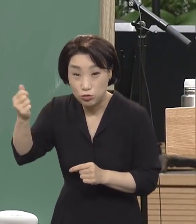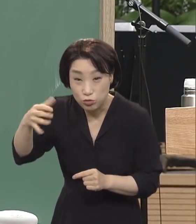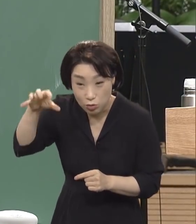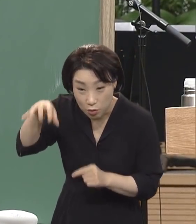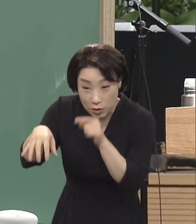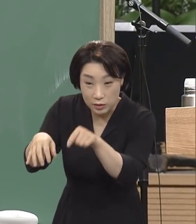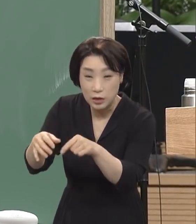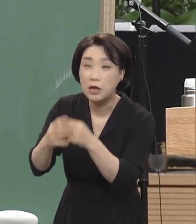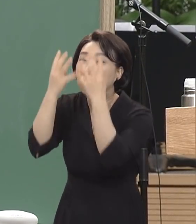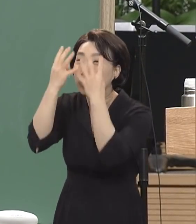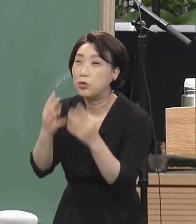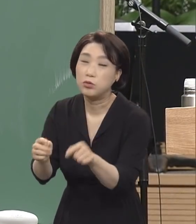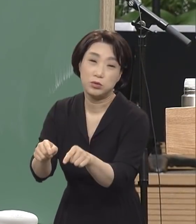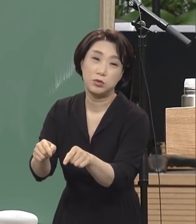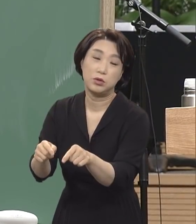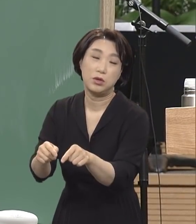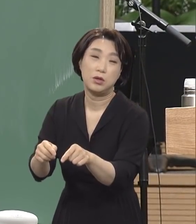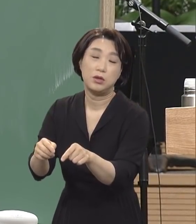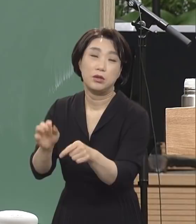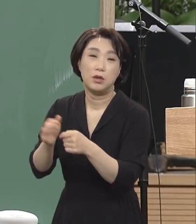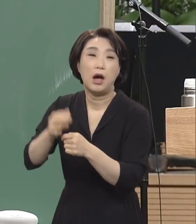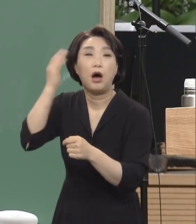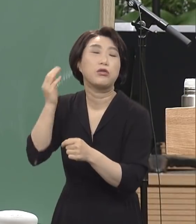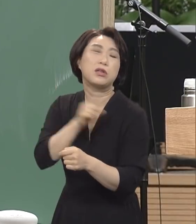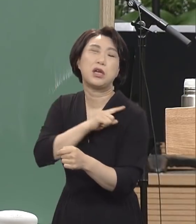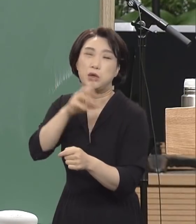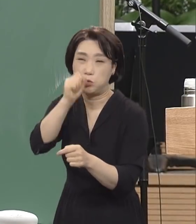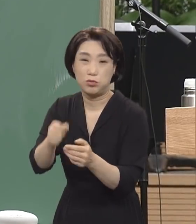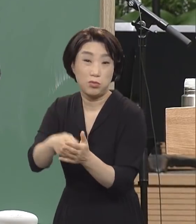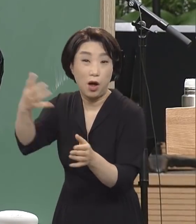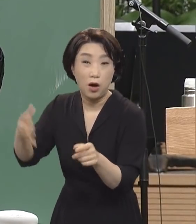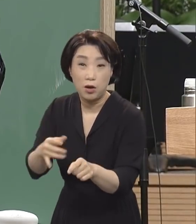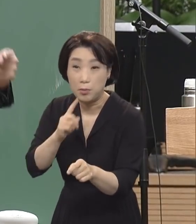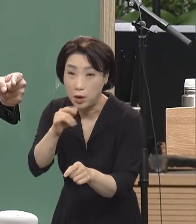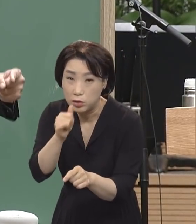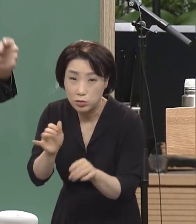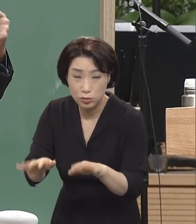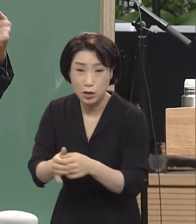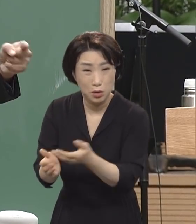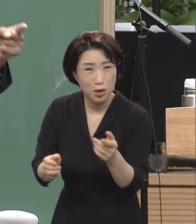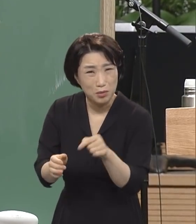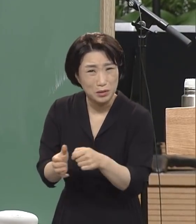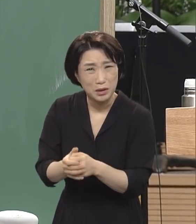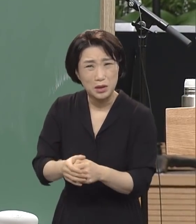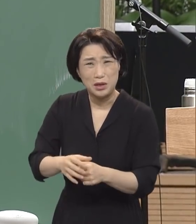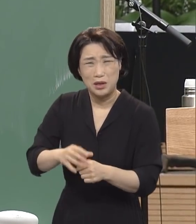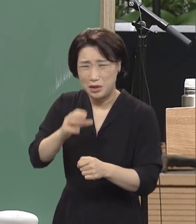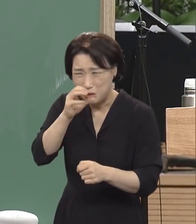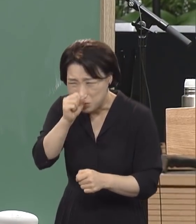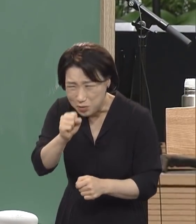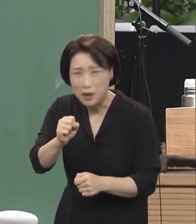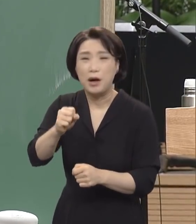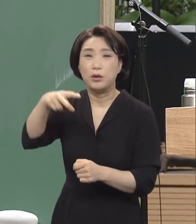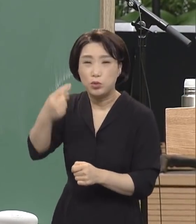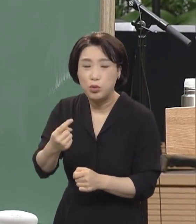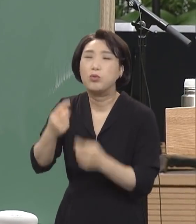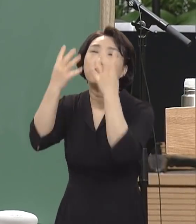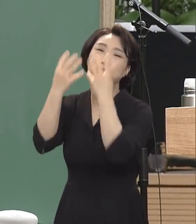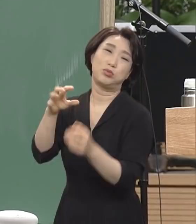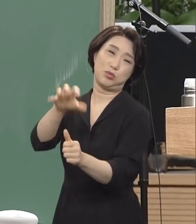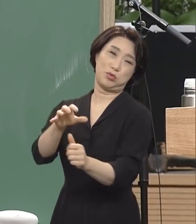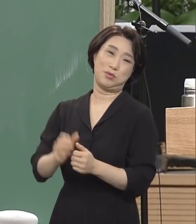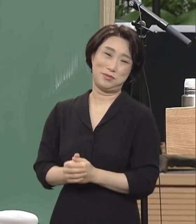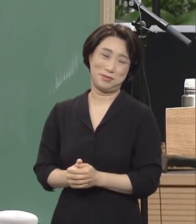좋아도 교도소예요. 암만 좋아도 감옥이라니까 거기 헌법을 어긴 사람들이 들어와요. 우리도 여기